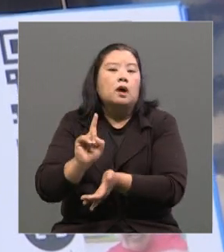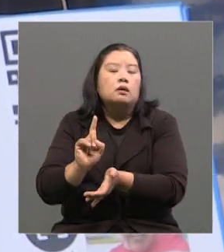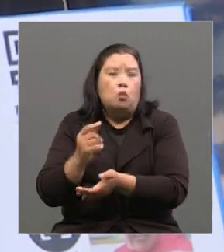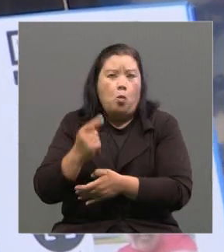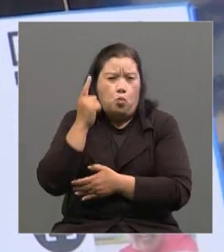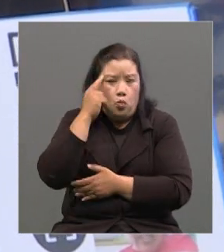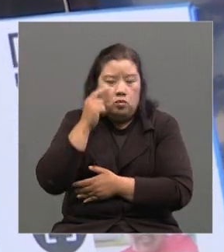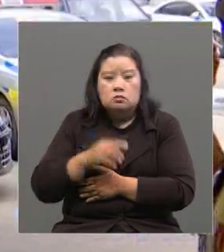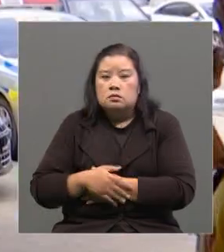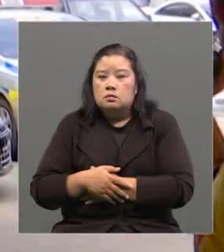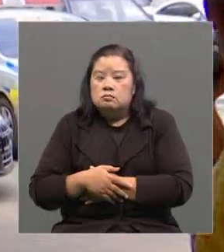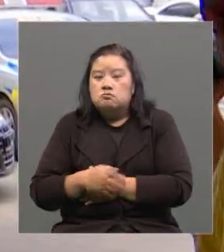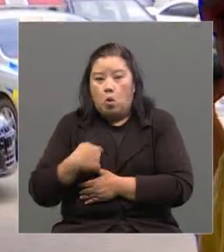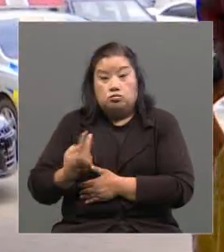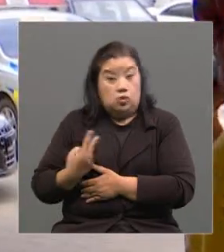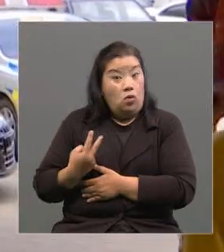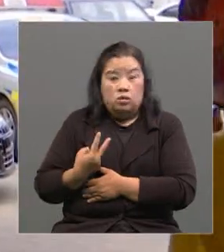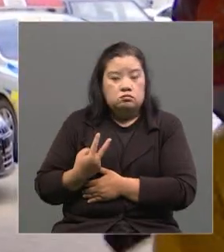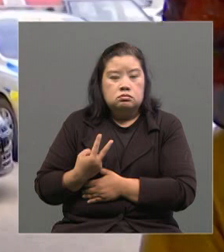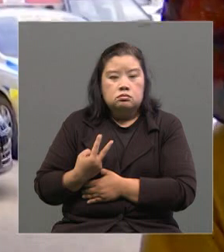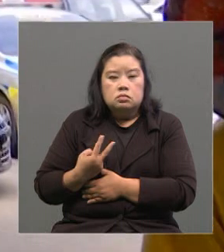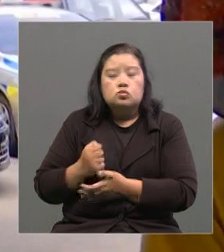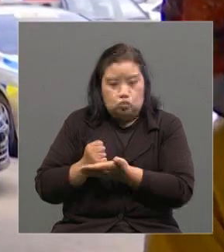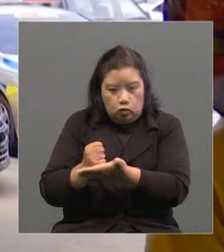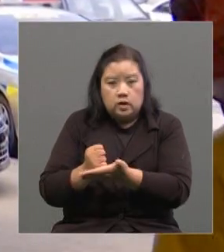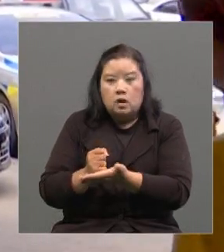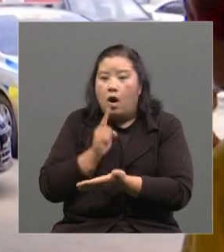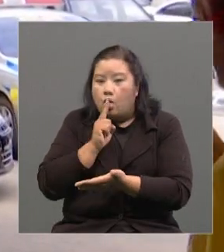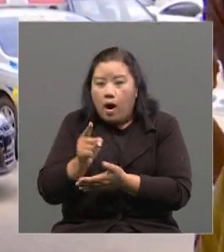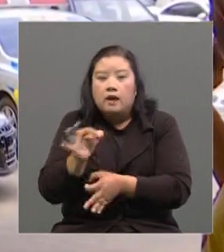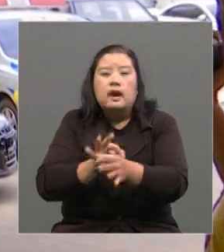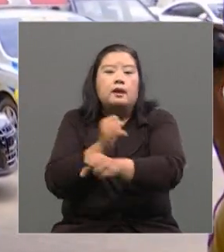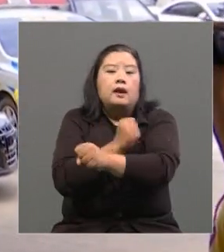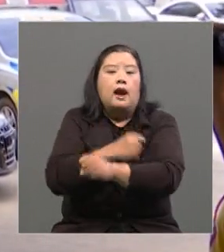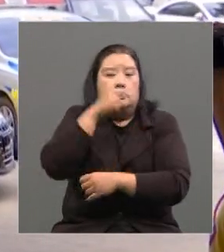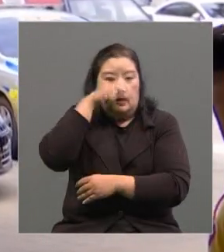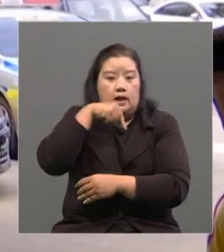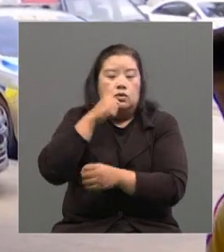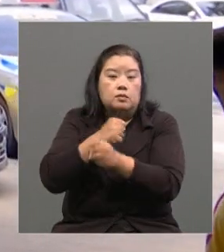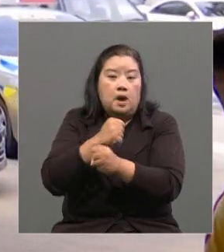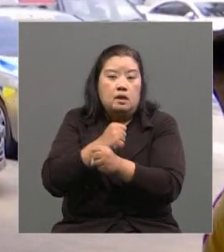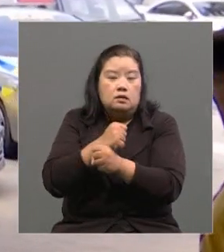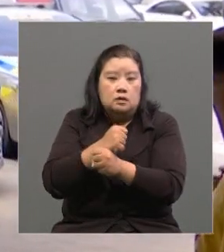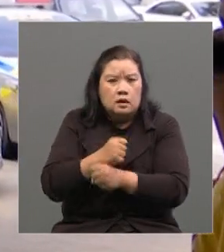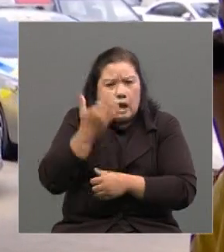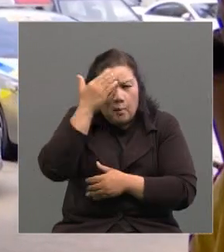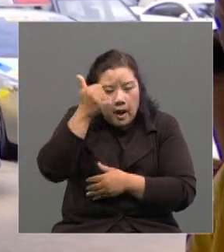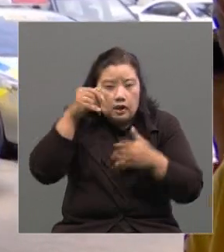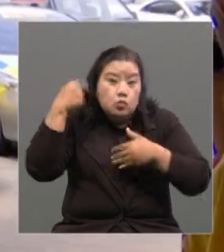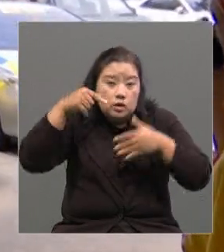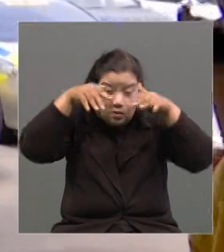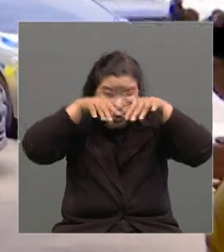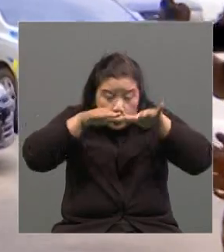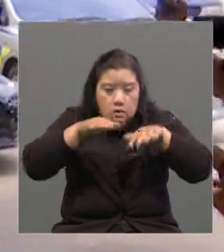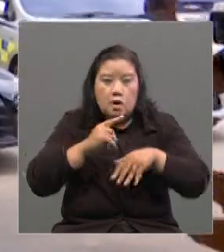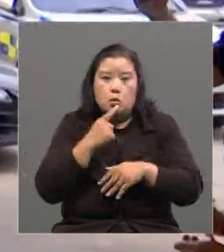คนที่มาเนี่ยไม่ใช่ผู้เสียหายนะแต่มากล่าวโทษแทนผู้เสียหายเพราะเขามองว่ากรณีนี้เนี่ยเข้าข่ายความผิดหมิ่นประมาทด้วยการโ